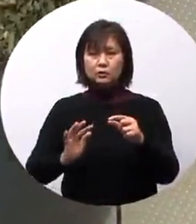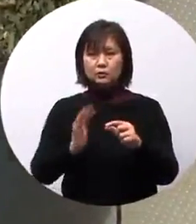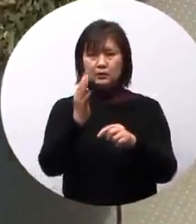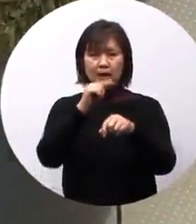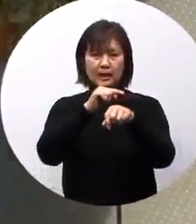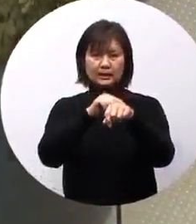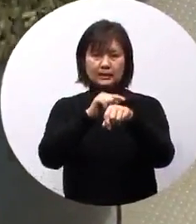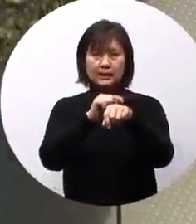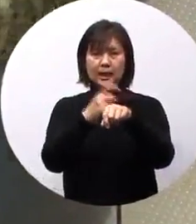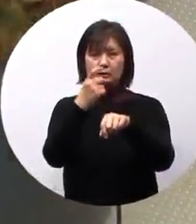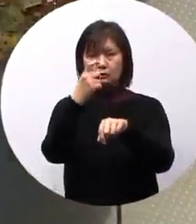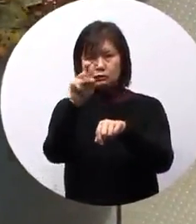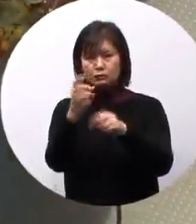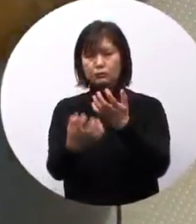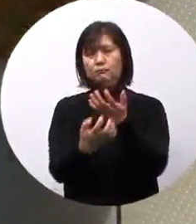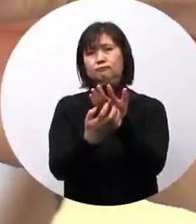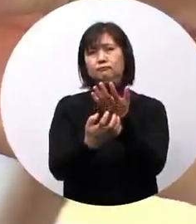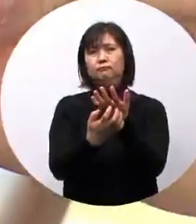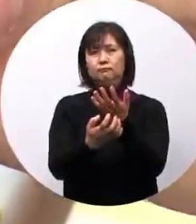ます。